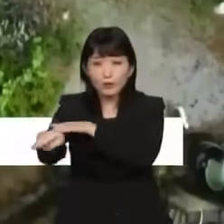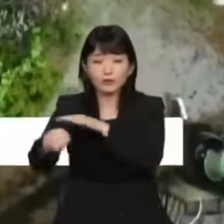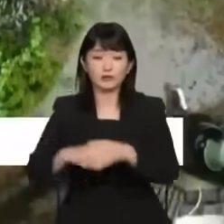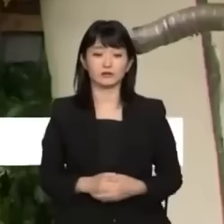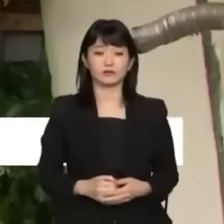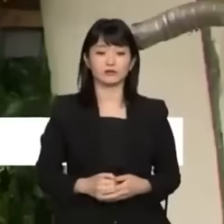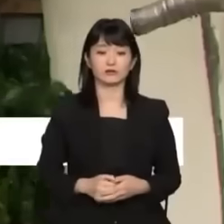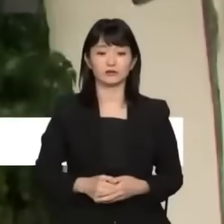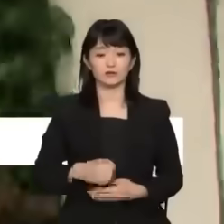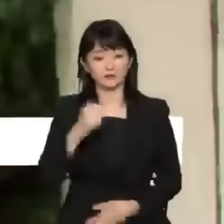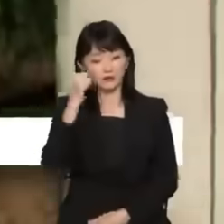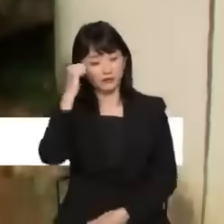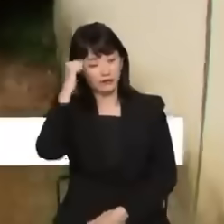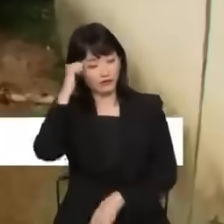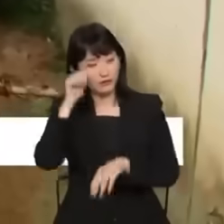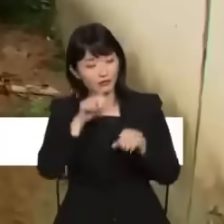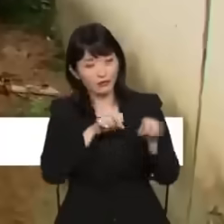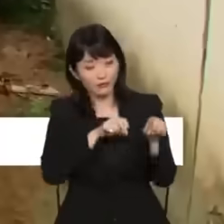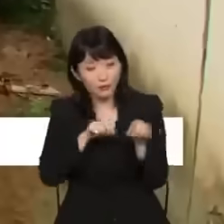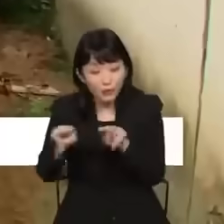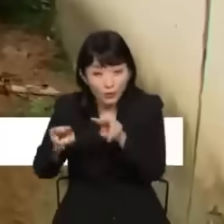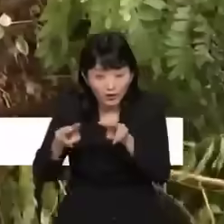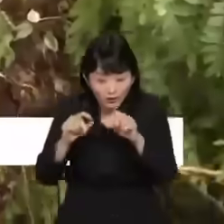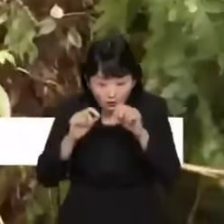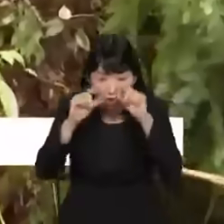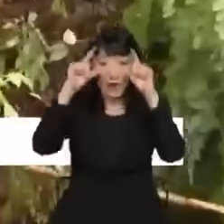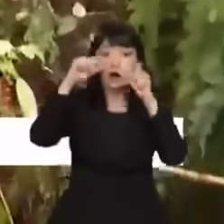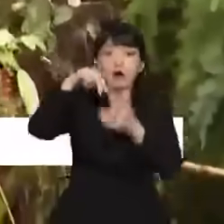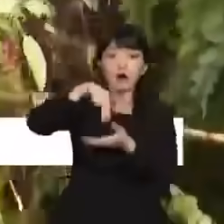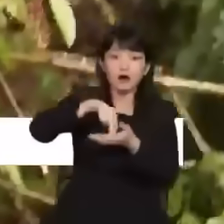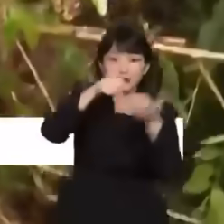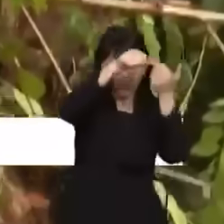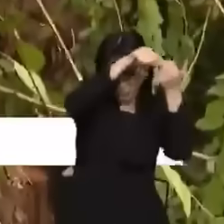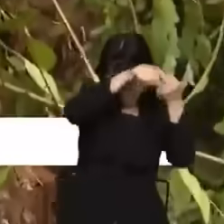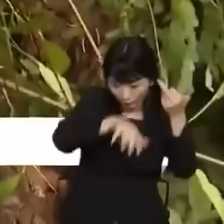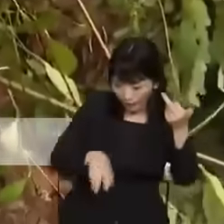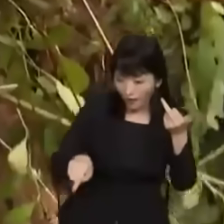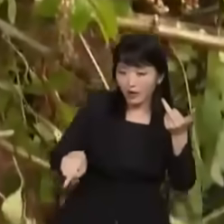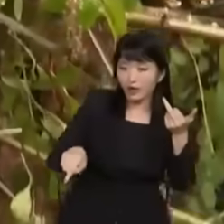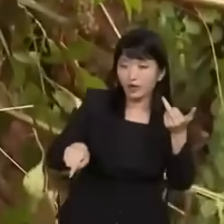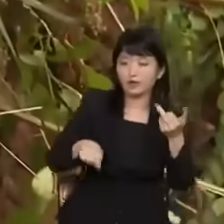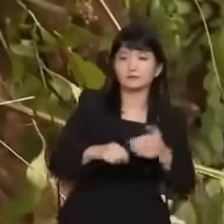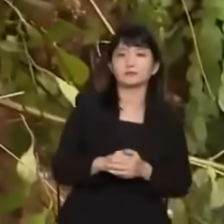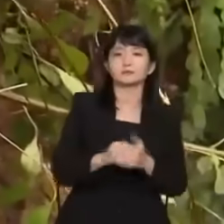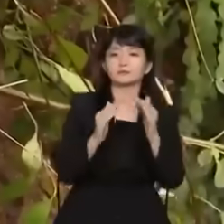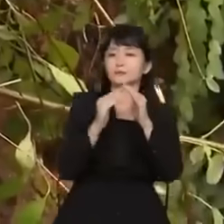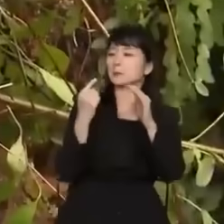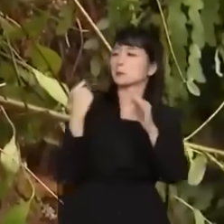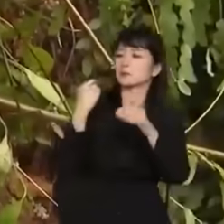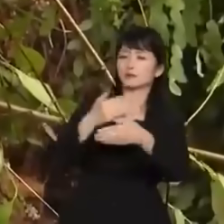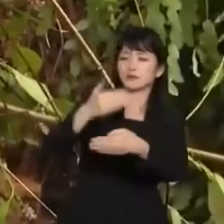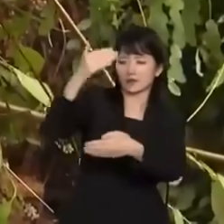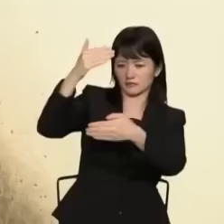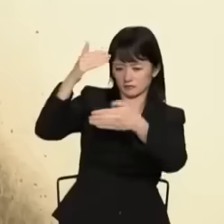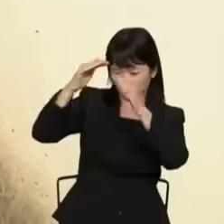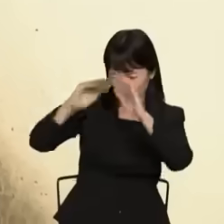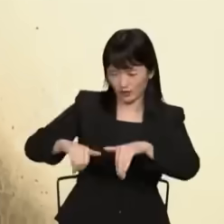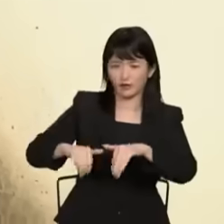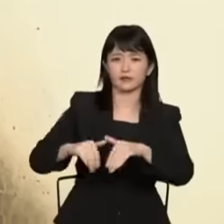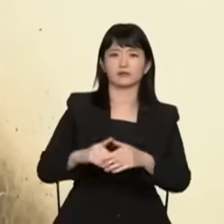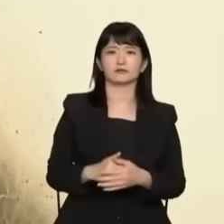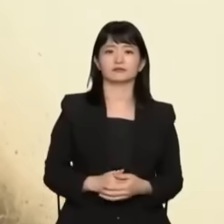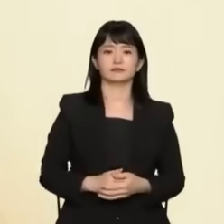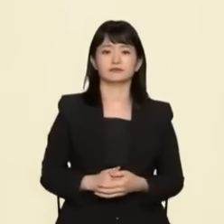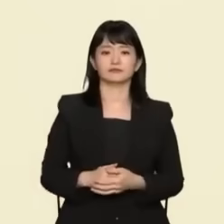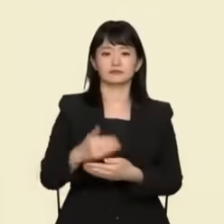벼락을 쳐가지고 일어났더니 산사태가 일어나서 집 뒤편 옹벽이 터진 겁니다.